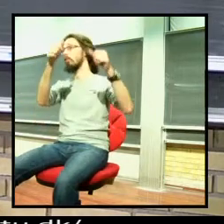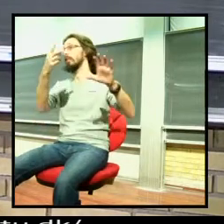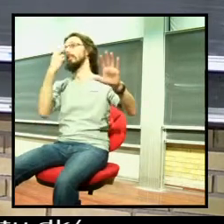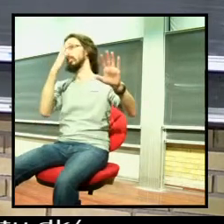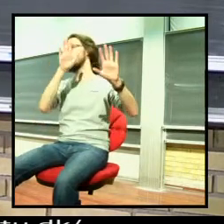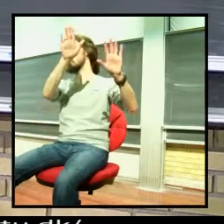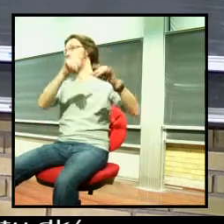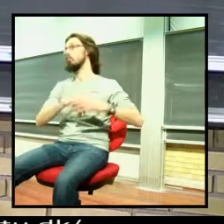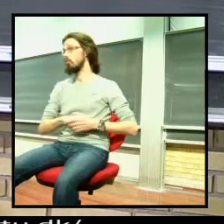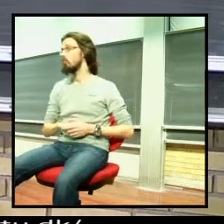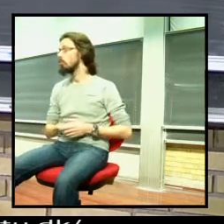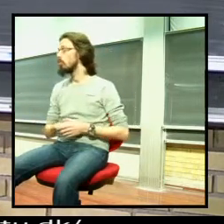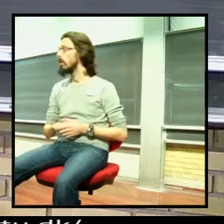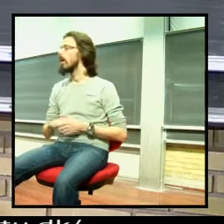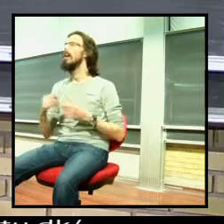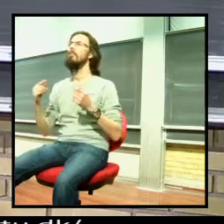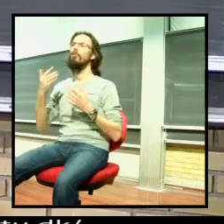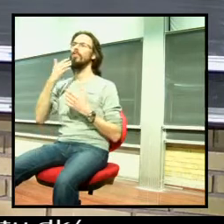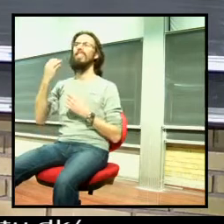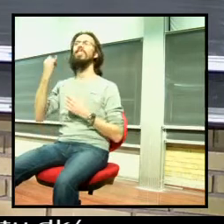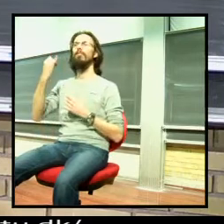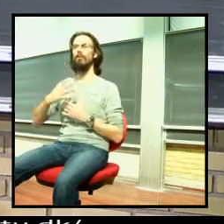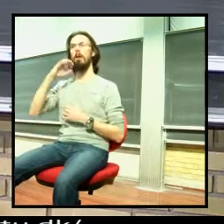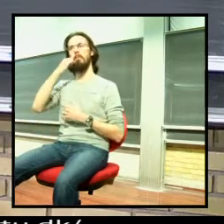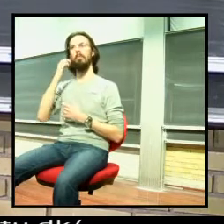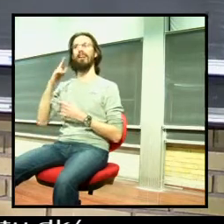Mest fordi, at selvfølgelig kan Mabel det her.